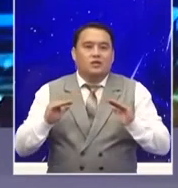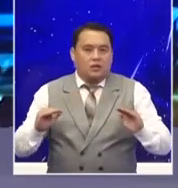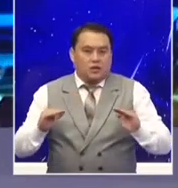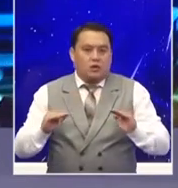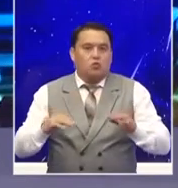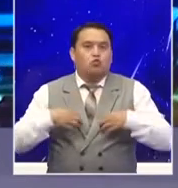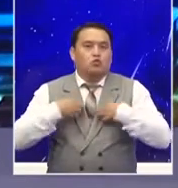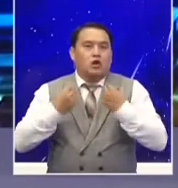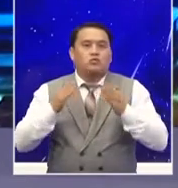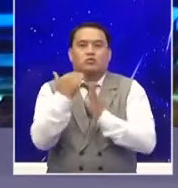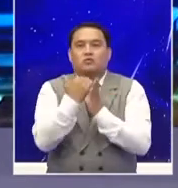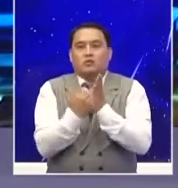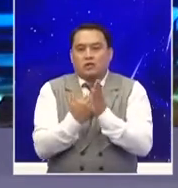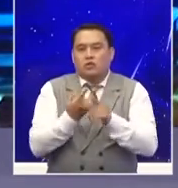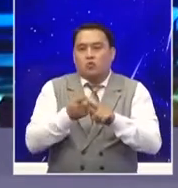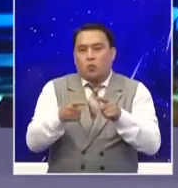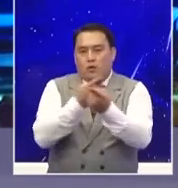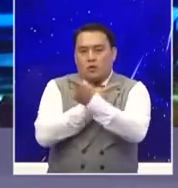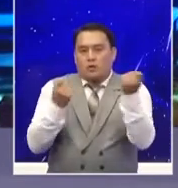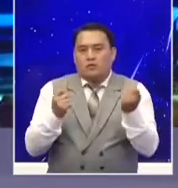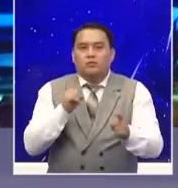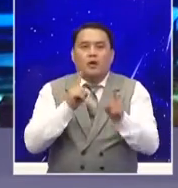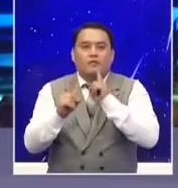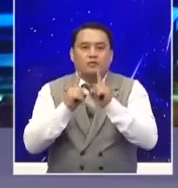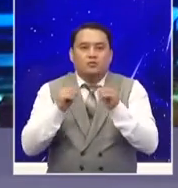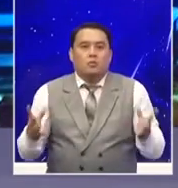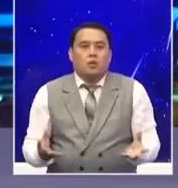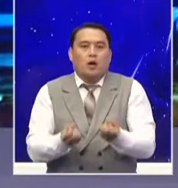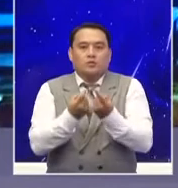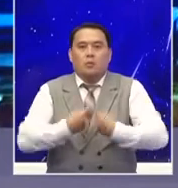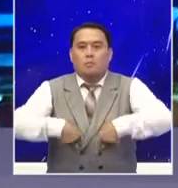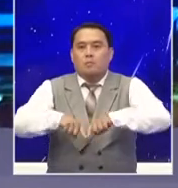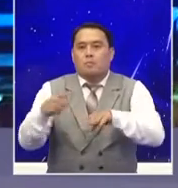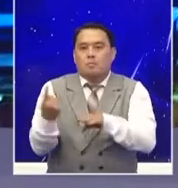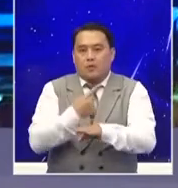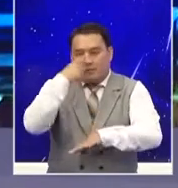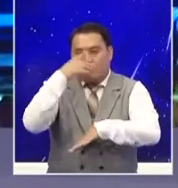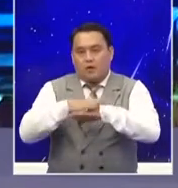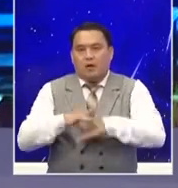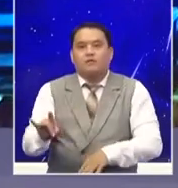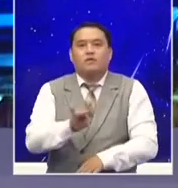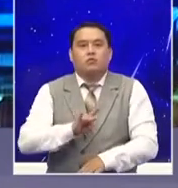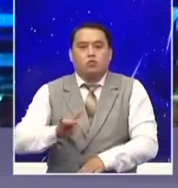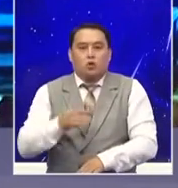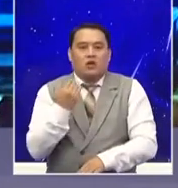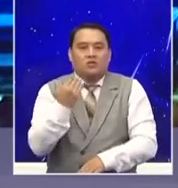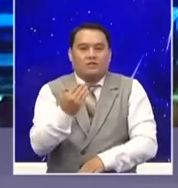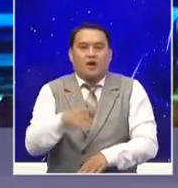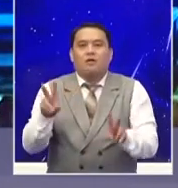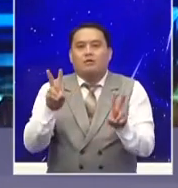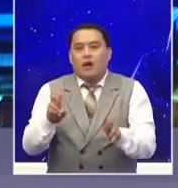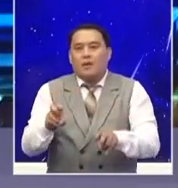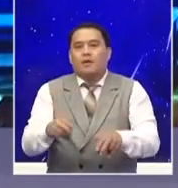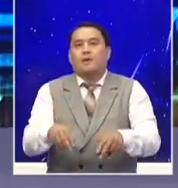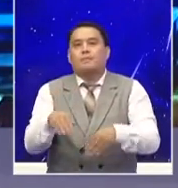статистику озвучили сотрудники департамента ПЧС в ходе селекторного совещания под председательством первого заместителя акима региона Лизата Турлашева.